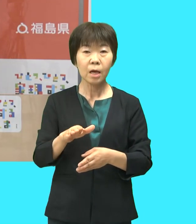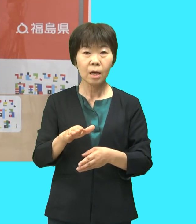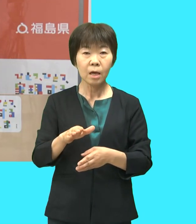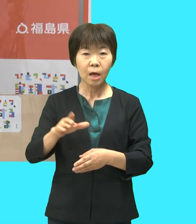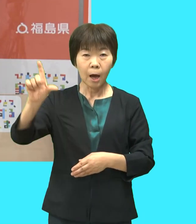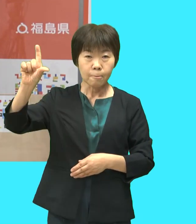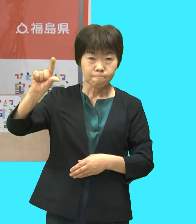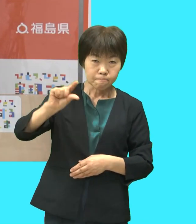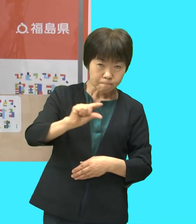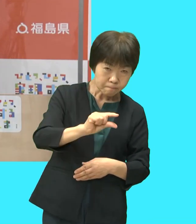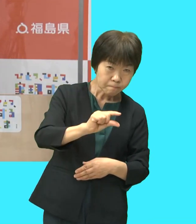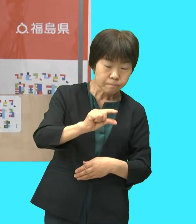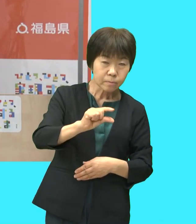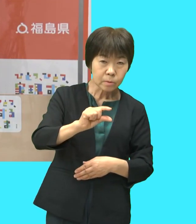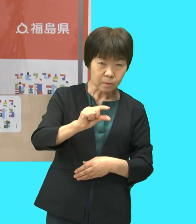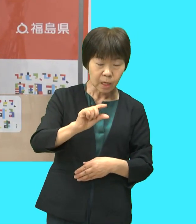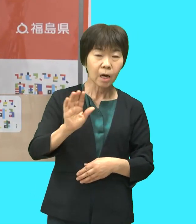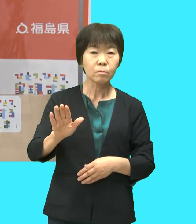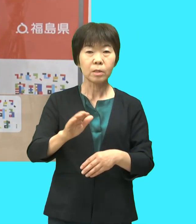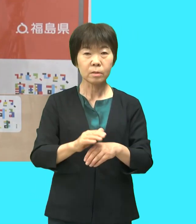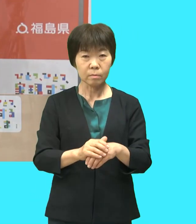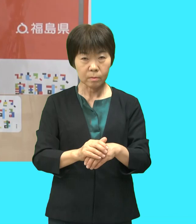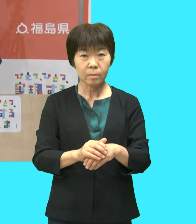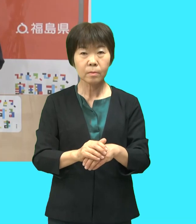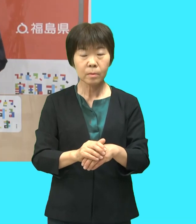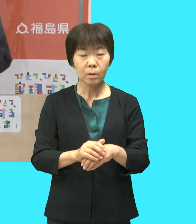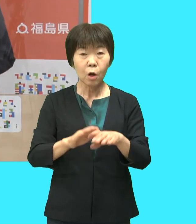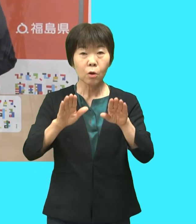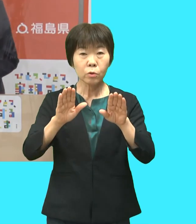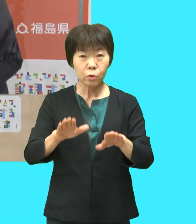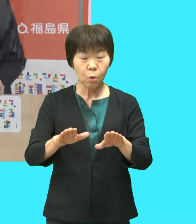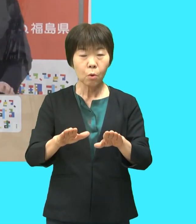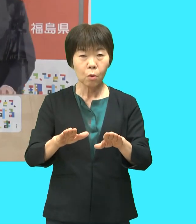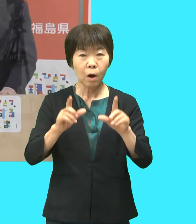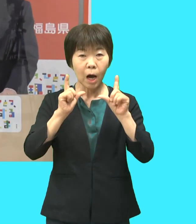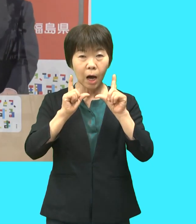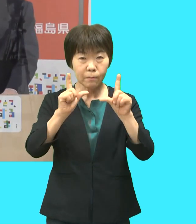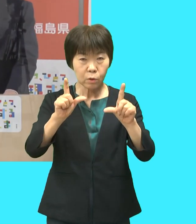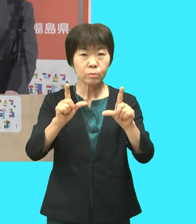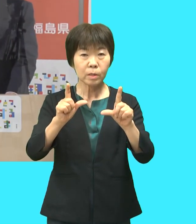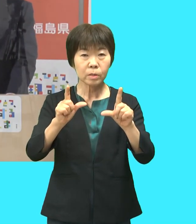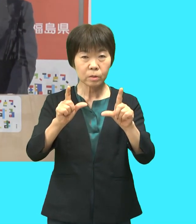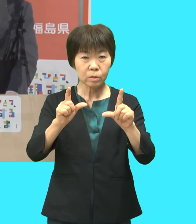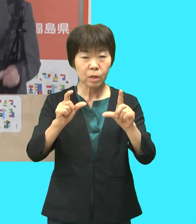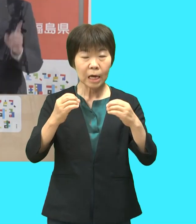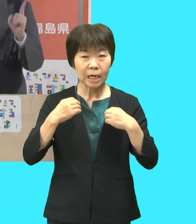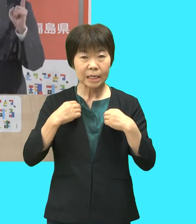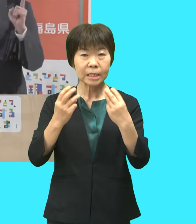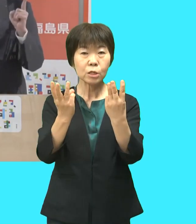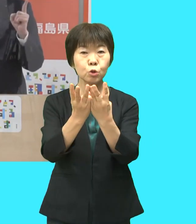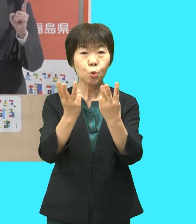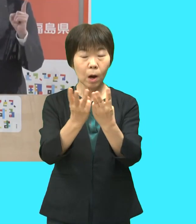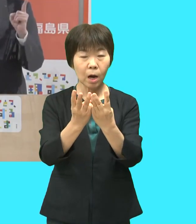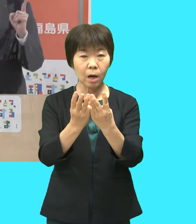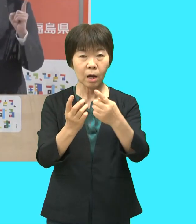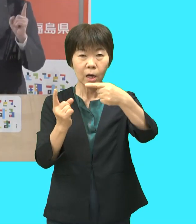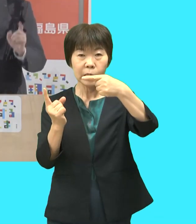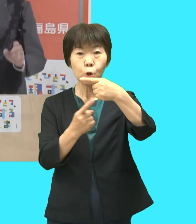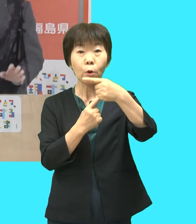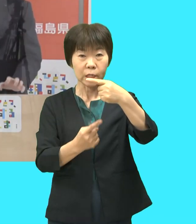改善傾向にあります。でちなみに今日この後発表します本県の感染者数は1